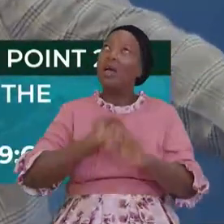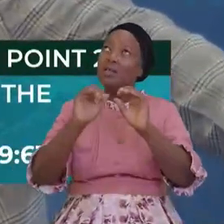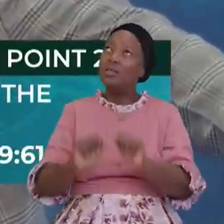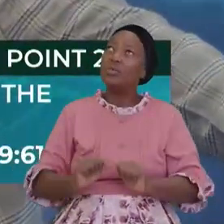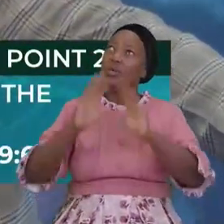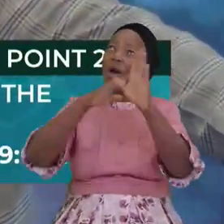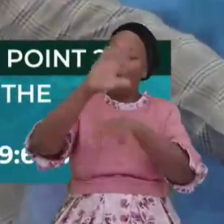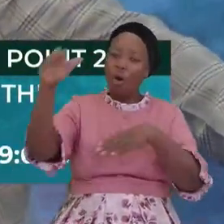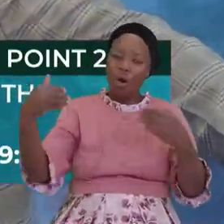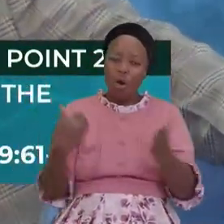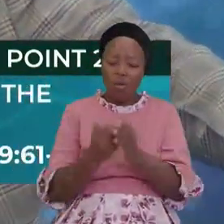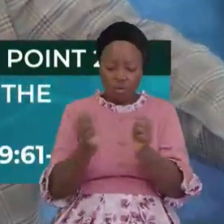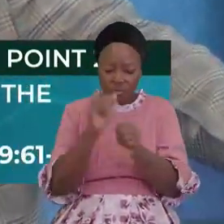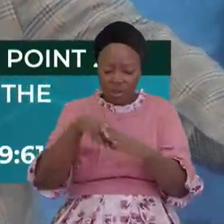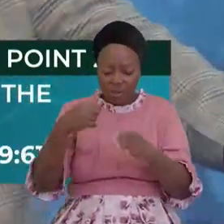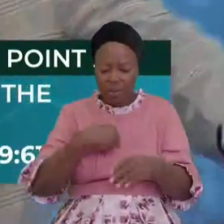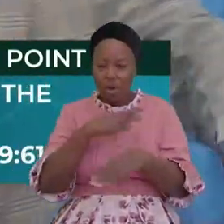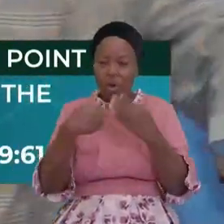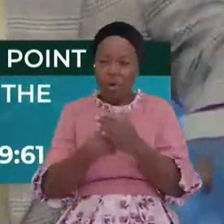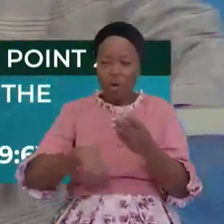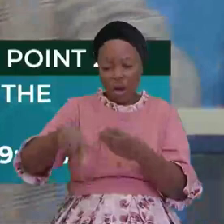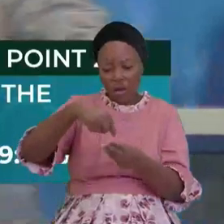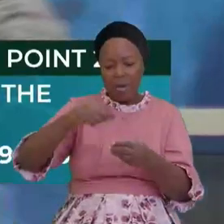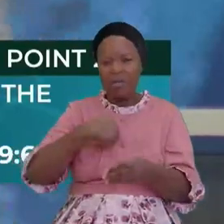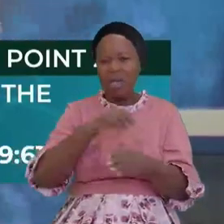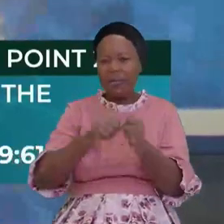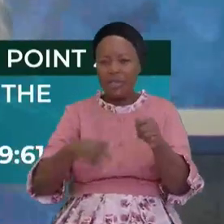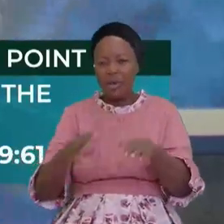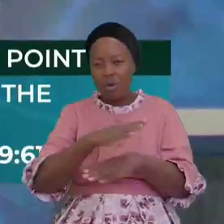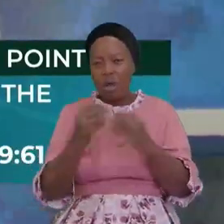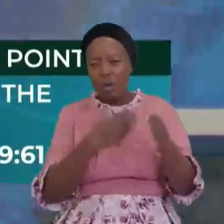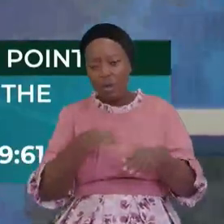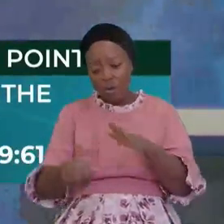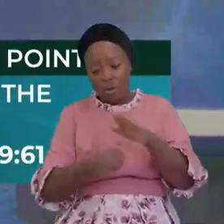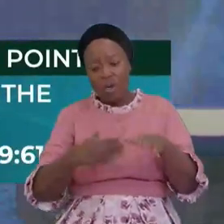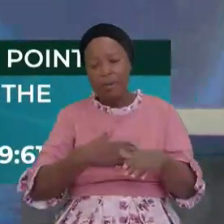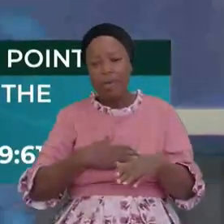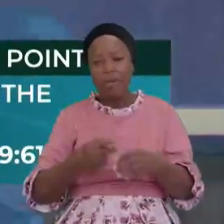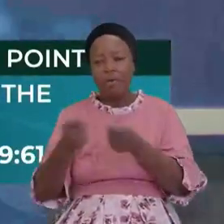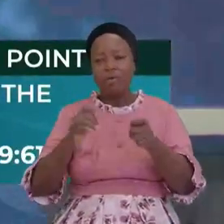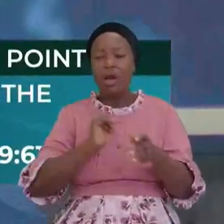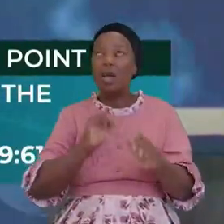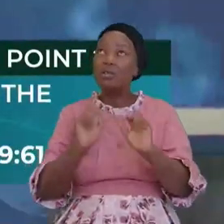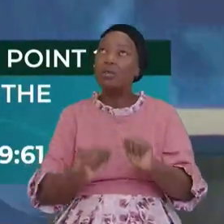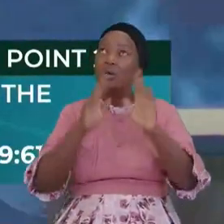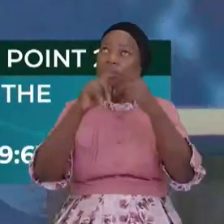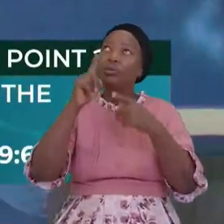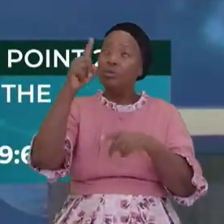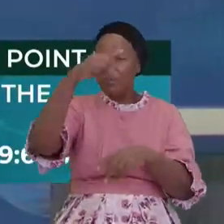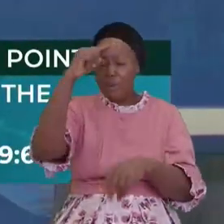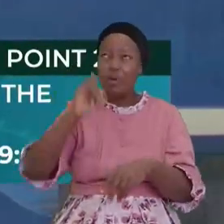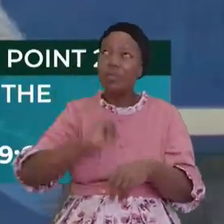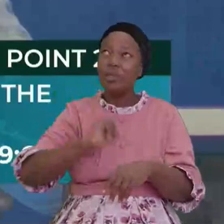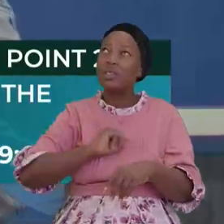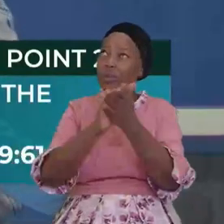c'est ce que maintenant tu donnes à Christ. J'abandonne tout ce qui est en moi, tout ce qui est autour de moi, tout ce qui est